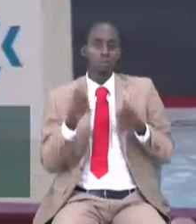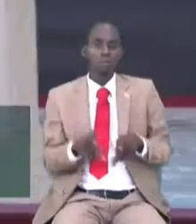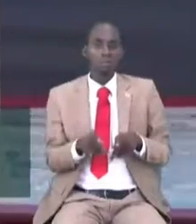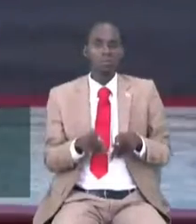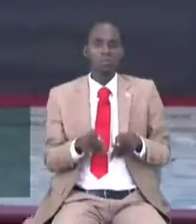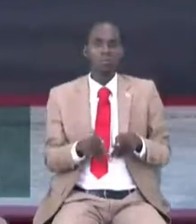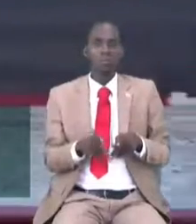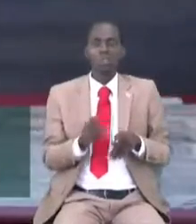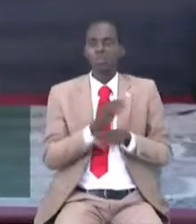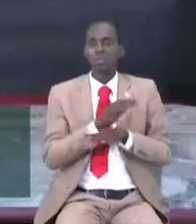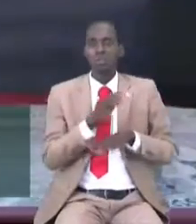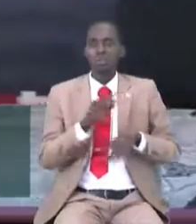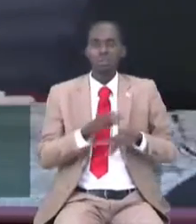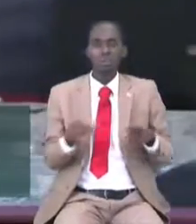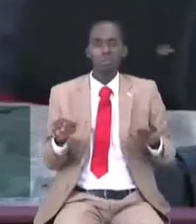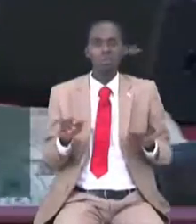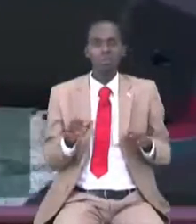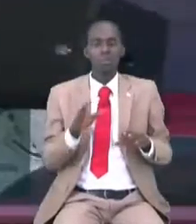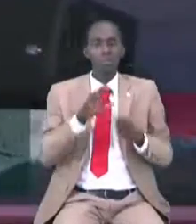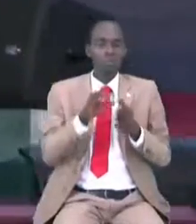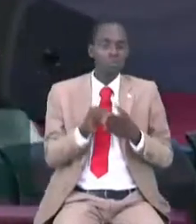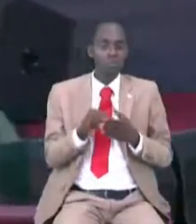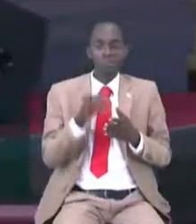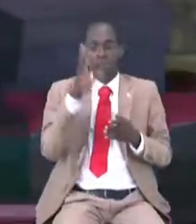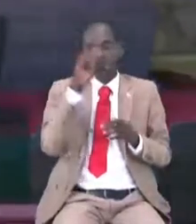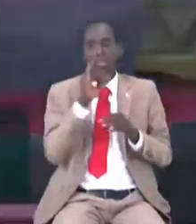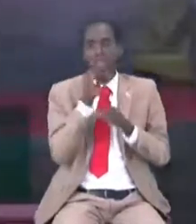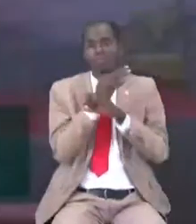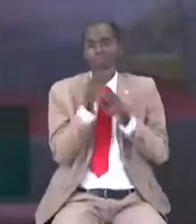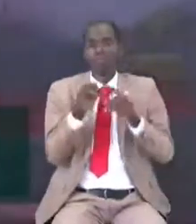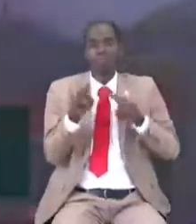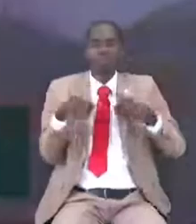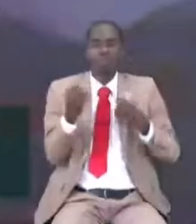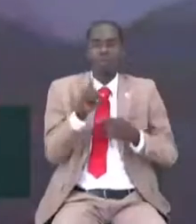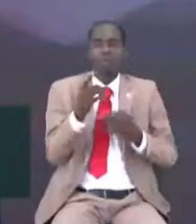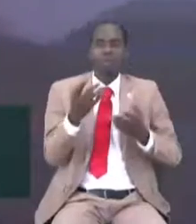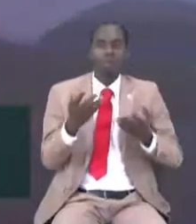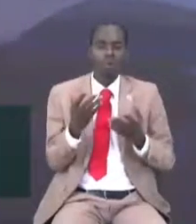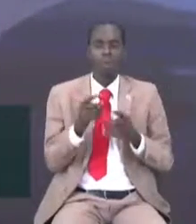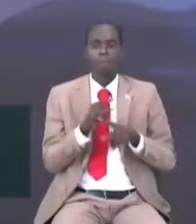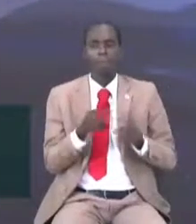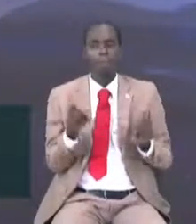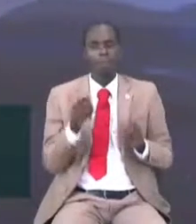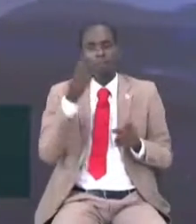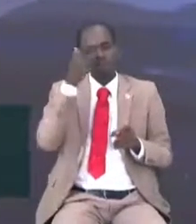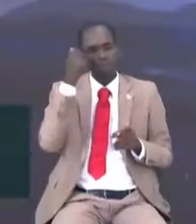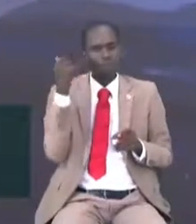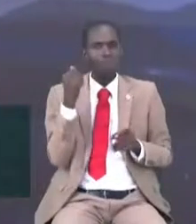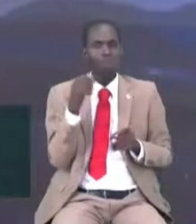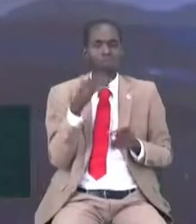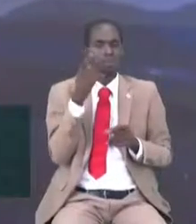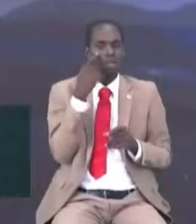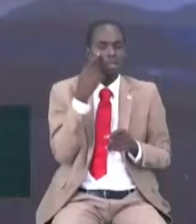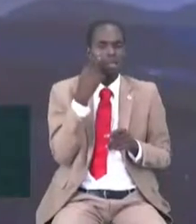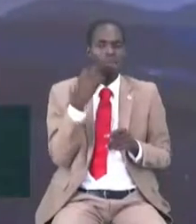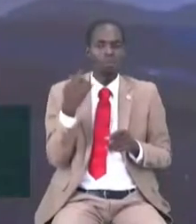comme auparavant parce qu'il sait que ses pieds ne sont plus à lui, son cerveau, son esprit, il ne peut plus les utiliser n'importe comment.